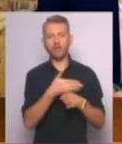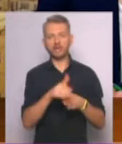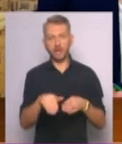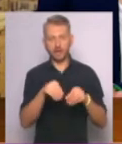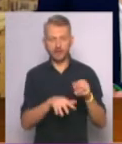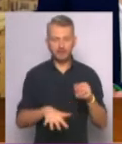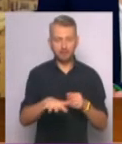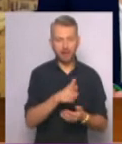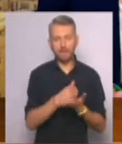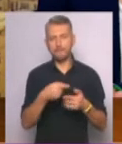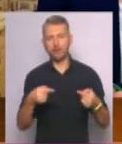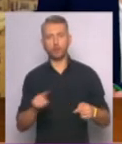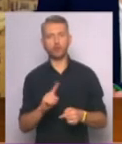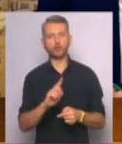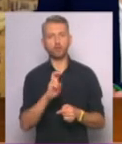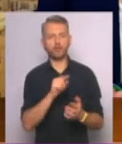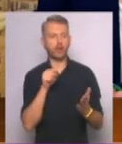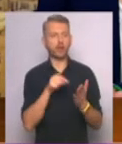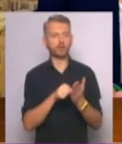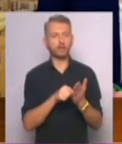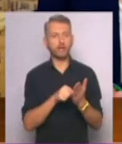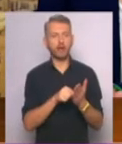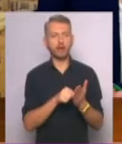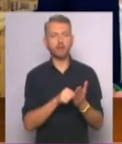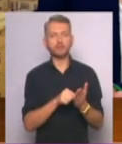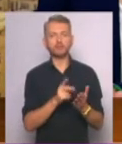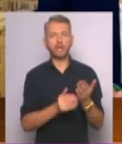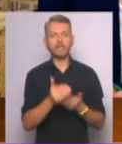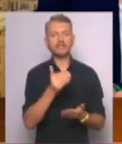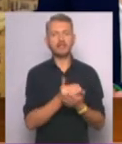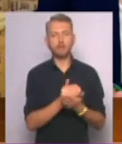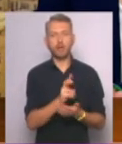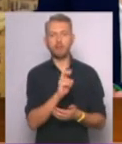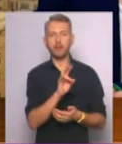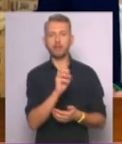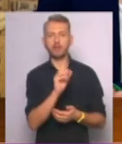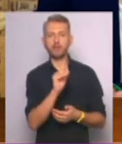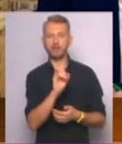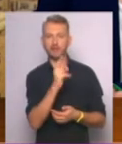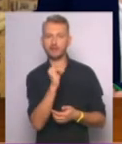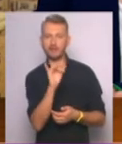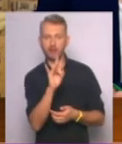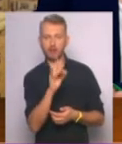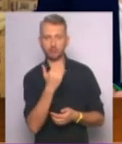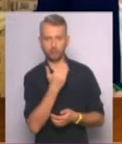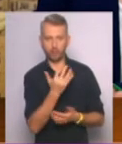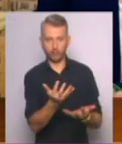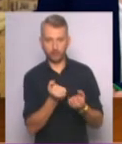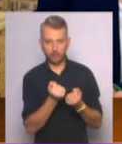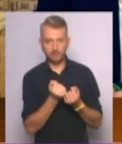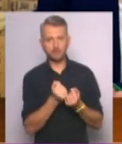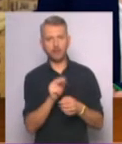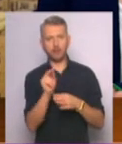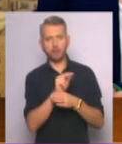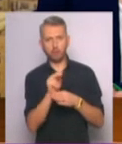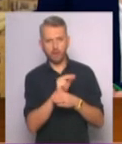чи майно, щоб вказували кінцевого бенефіціарія. Ну і як завжди, поправки, навіть дві поправки